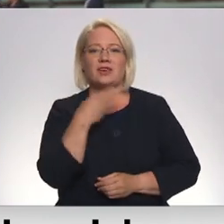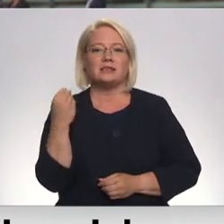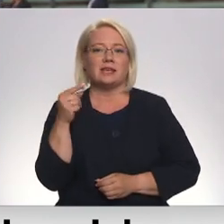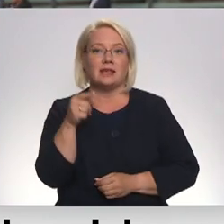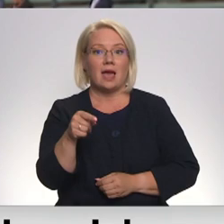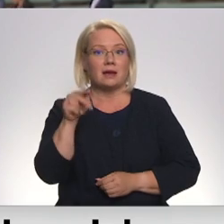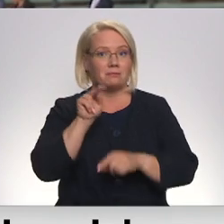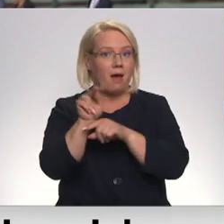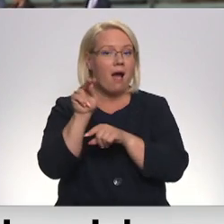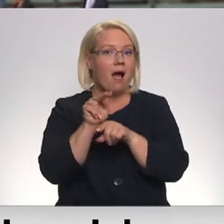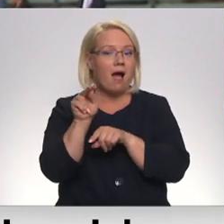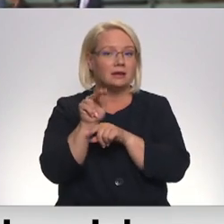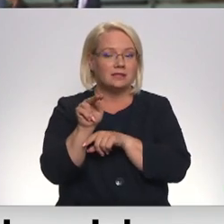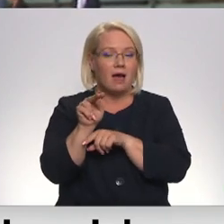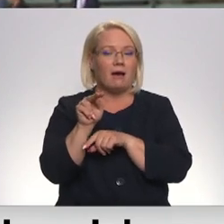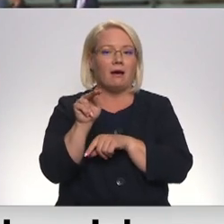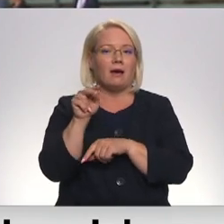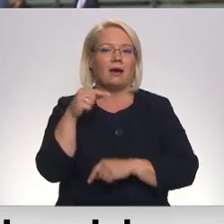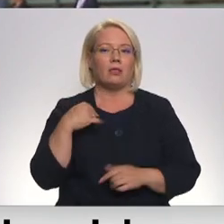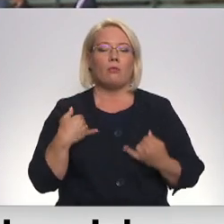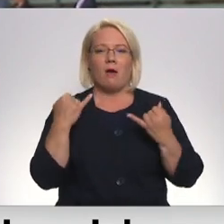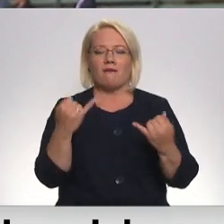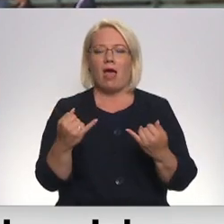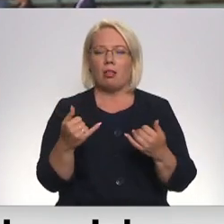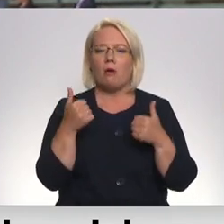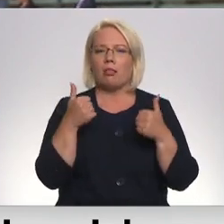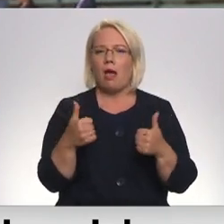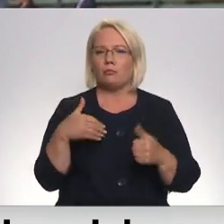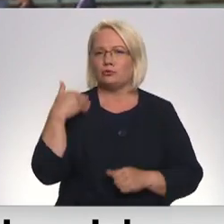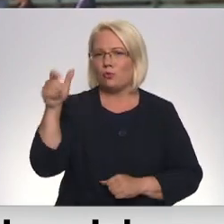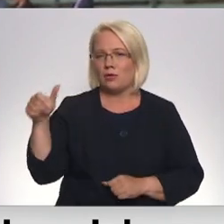kuri māca, es domāju, es novēlu viņiem labus skolniekus un labus studentus.